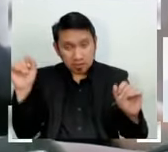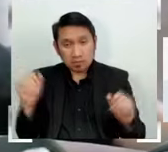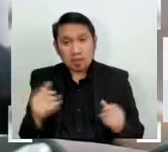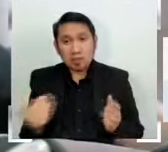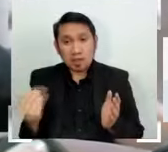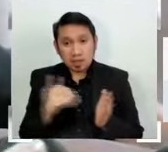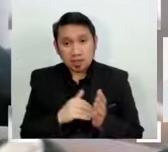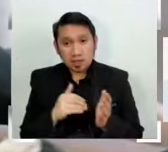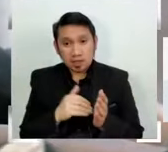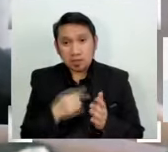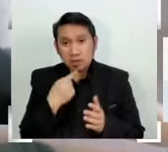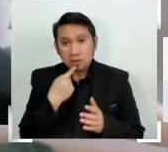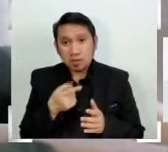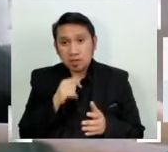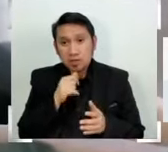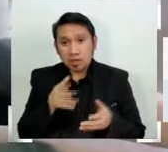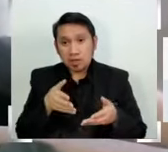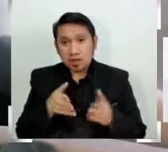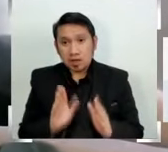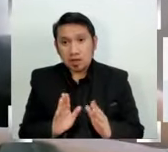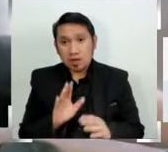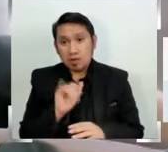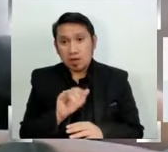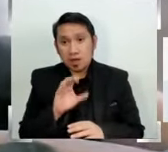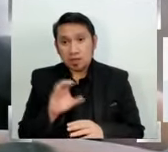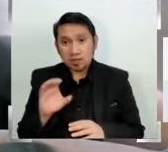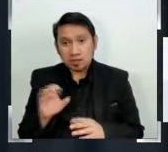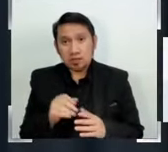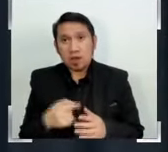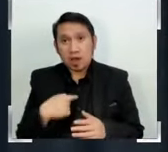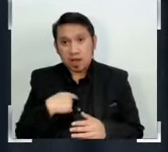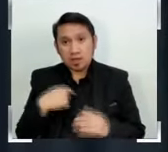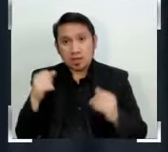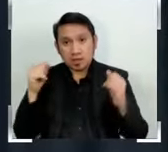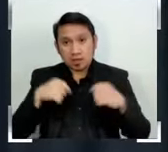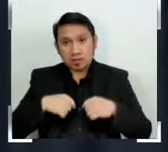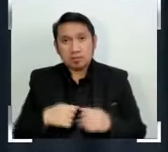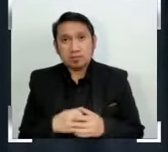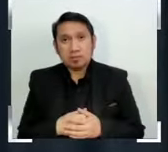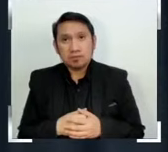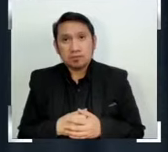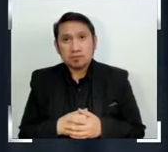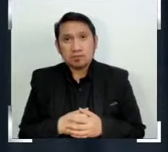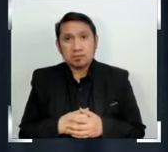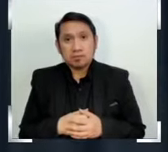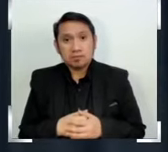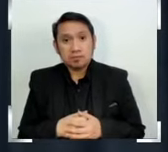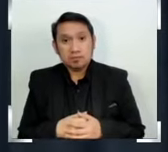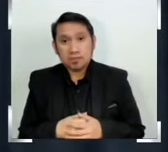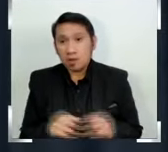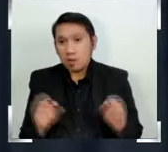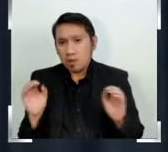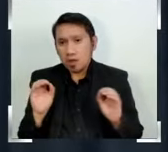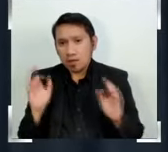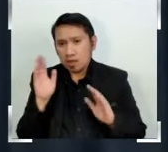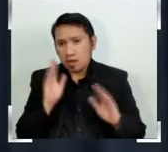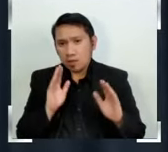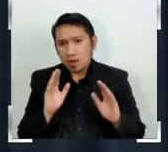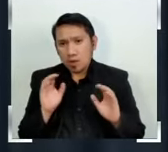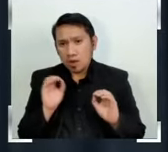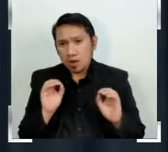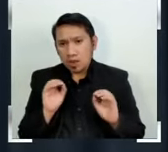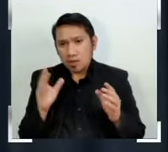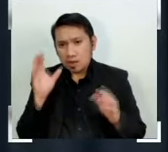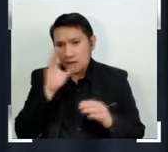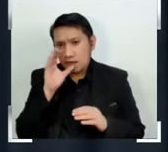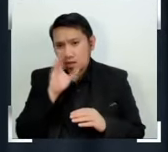hindi papapasukin ang ICC. Sang-ayon po ako doon. Wala pong naghahanap ng trouble. Ang pinakamalaking trouble sa